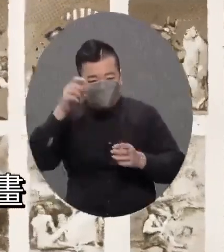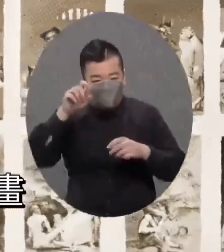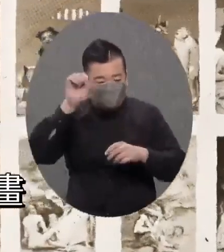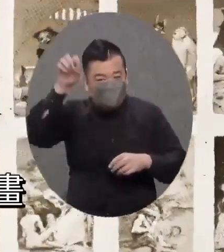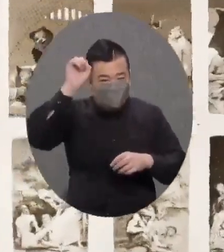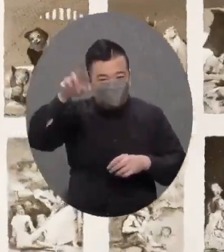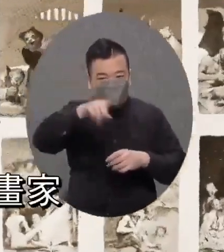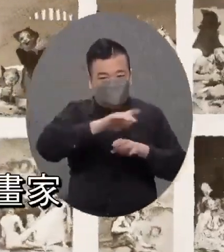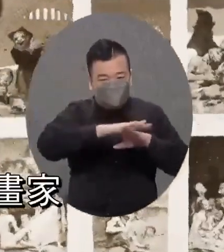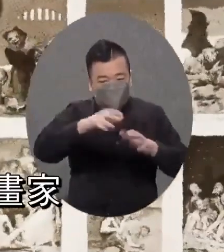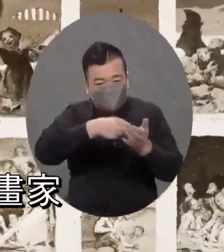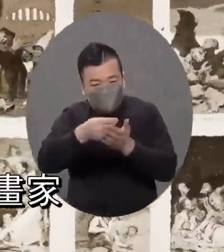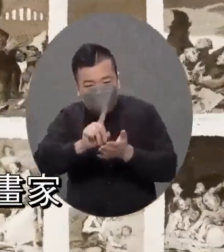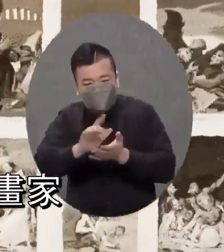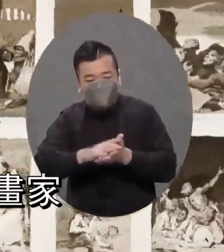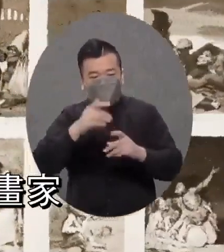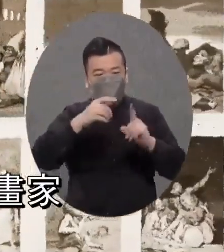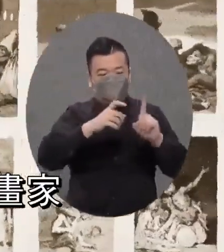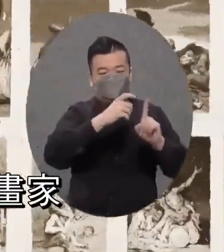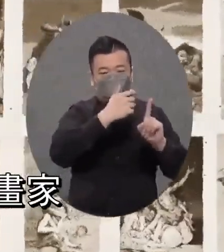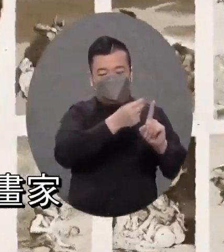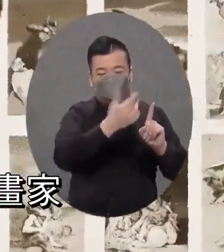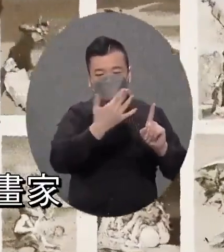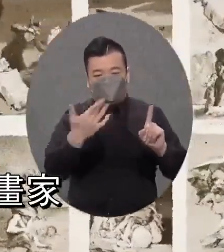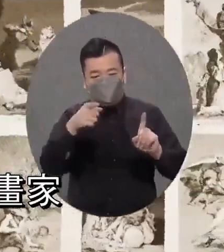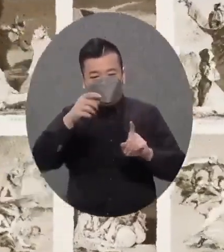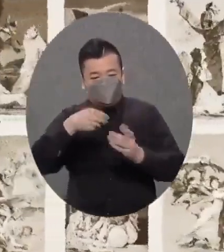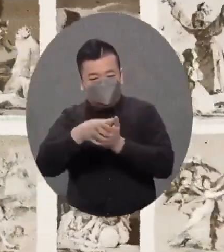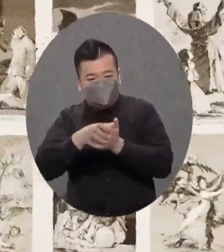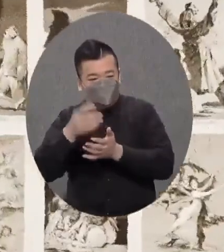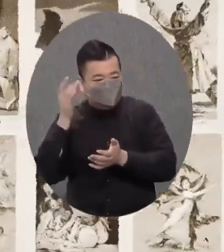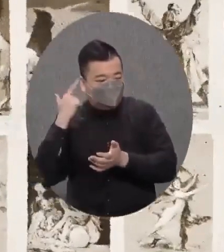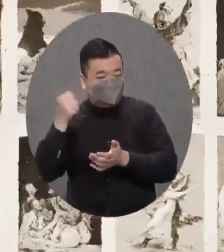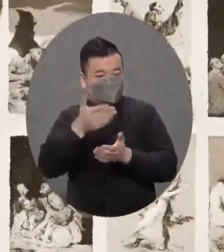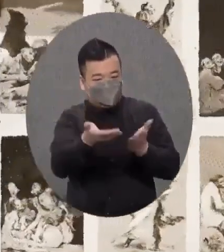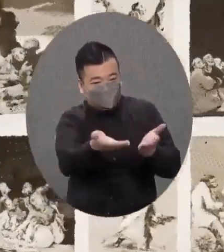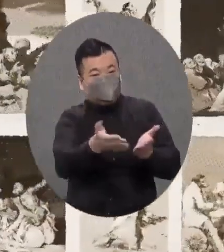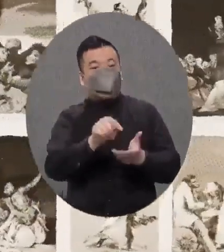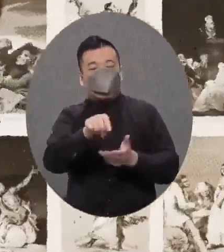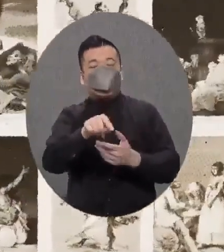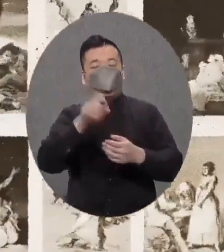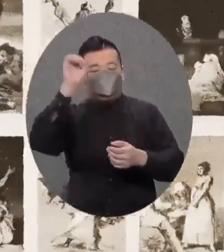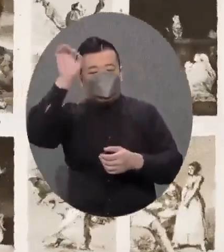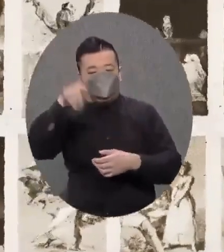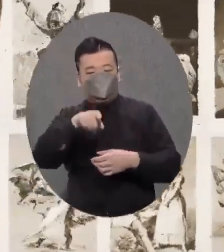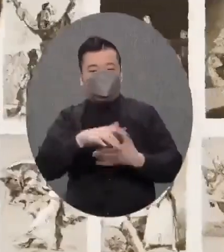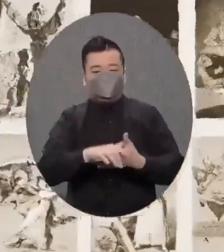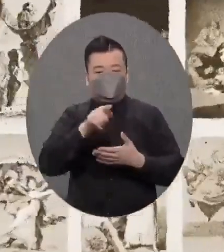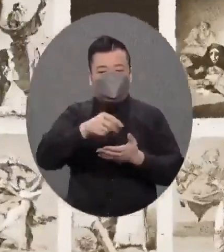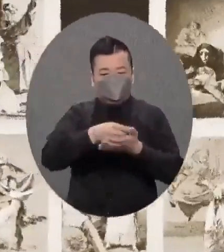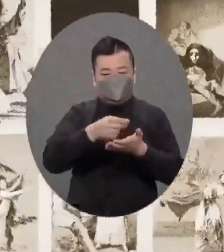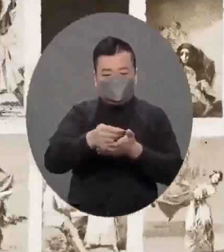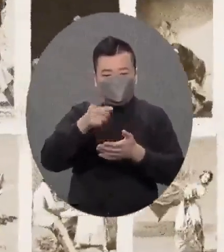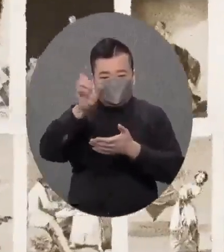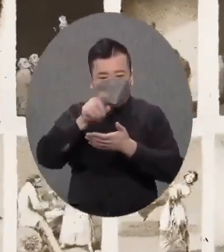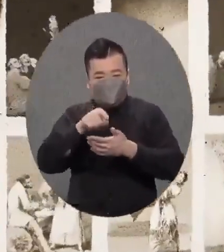版画，佢哋系由18世纪西班牙浪漫主义画家戈雅所创作嘅。嗰阵佢系宫廷画师，